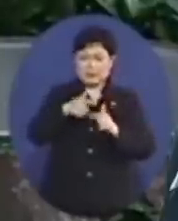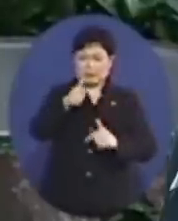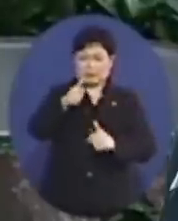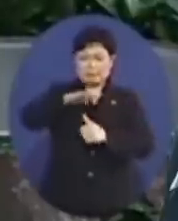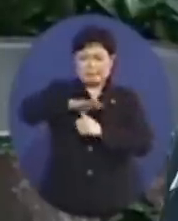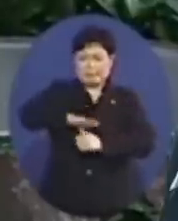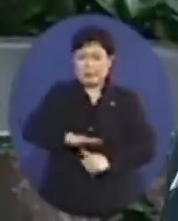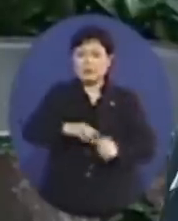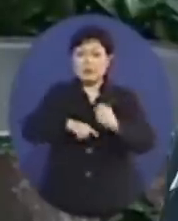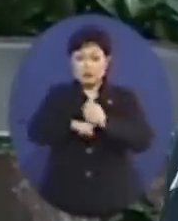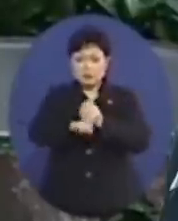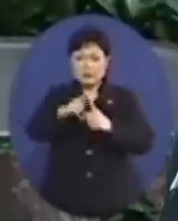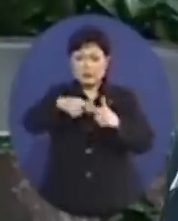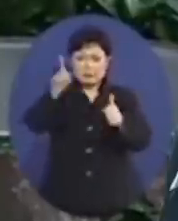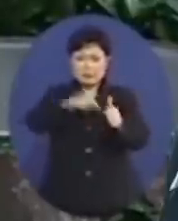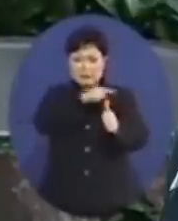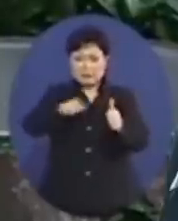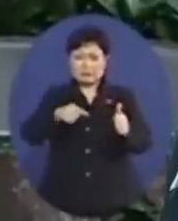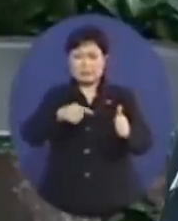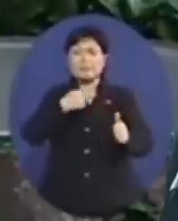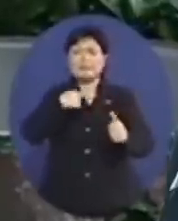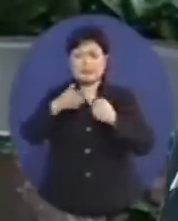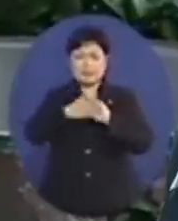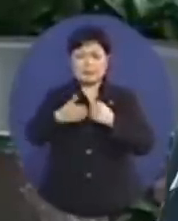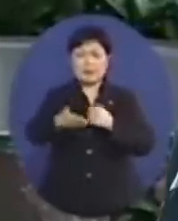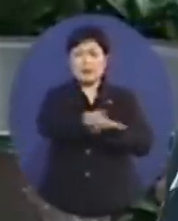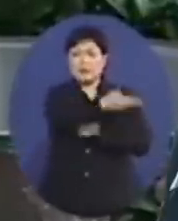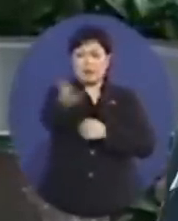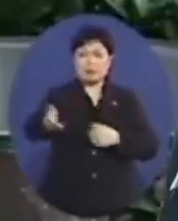것은 제가 채찍에 맞으므로 너희가 나음을 입었도다.